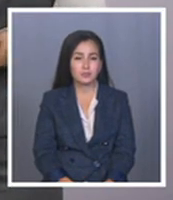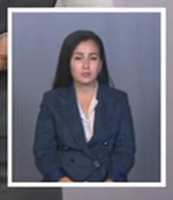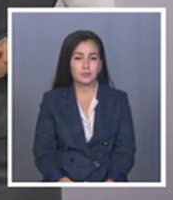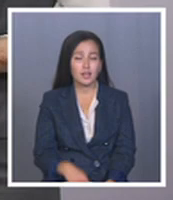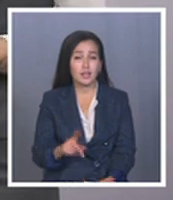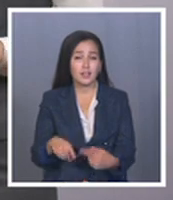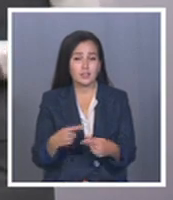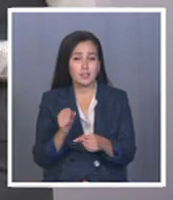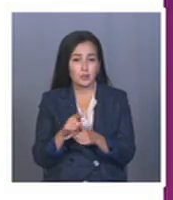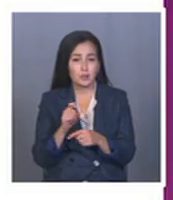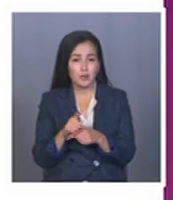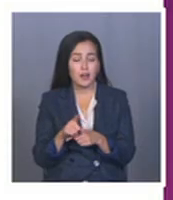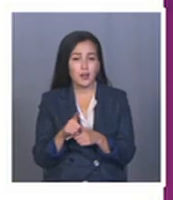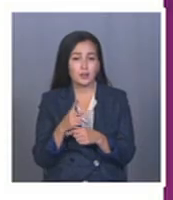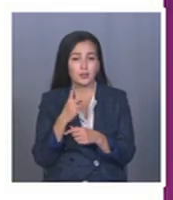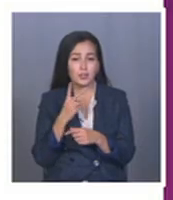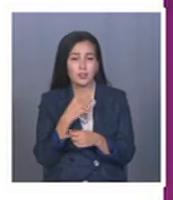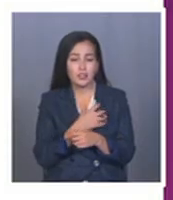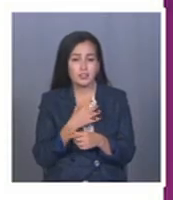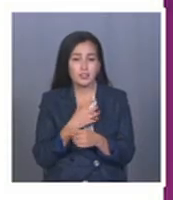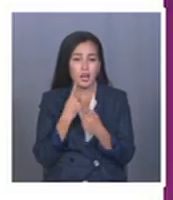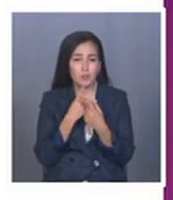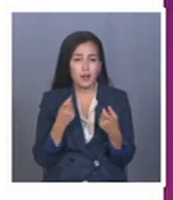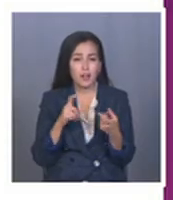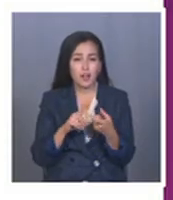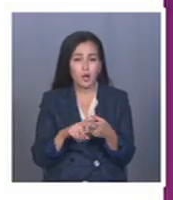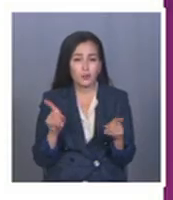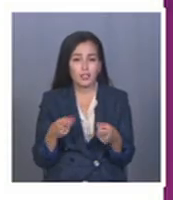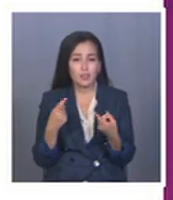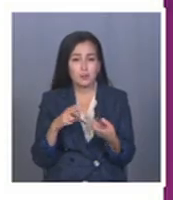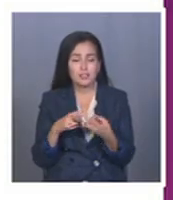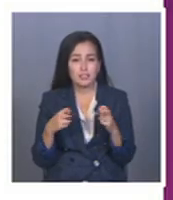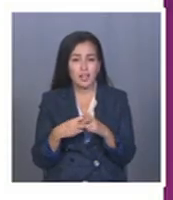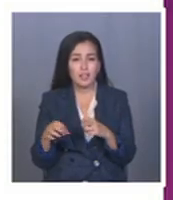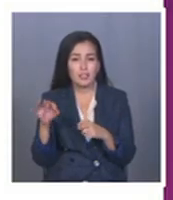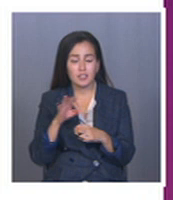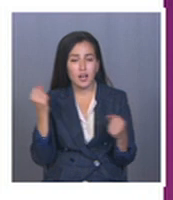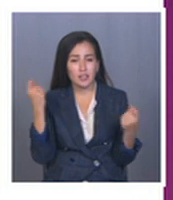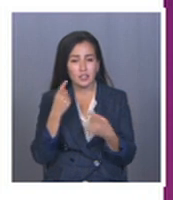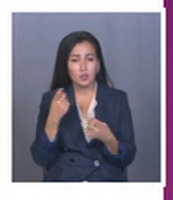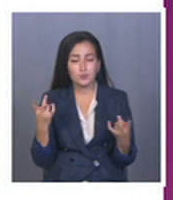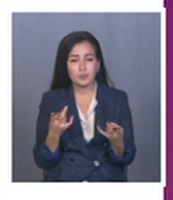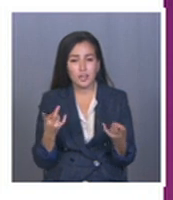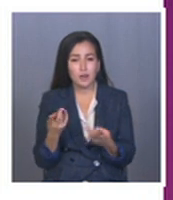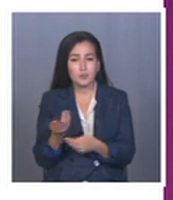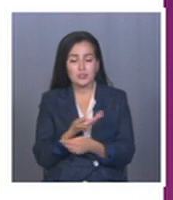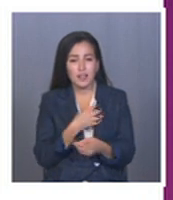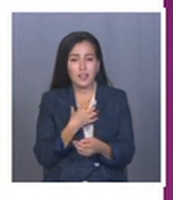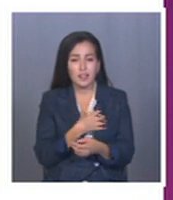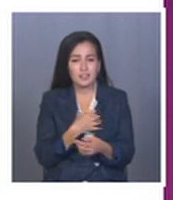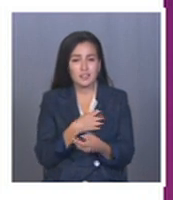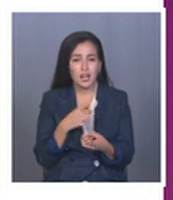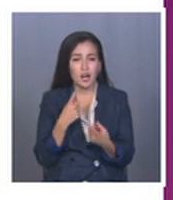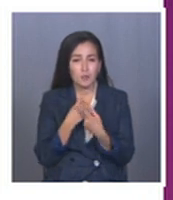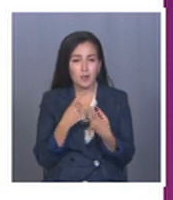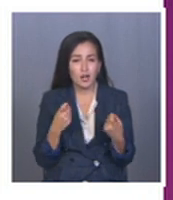Келесі тапсырма оқушылар, негізгі ақпарат арқылы көтерілген мәселені анықтауымыз керек. Біздегі негізгі ақпараттар